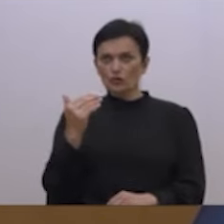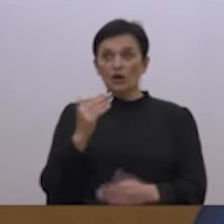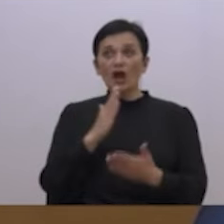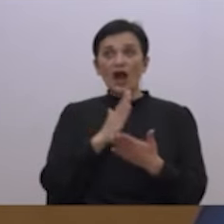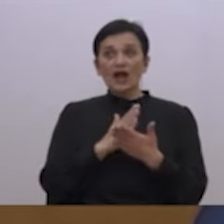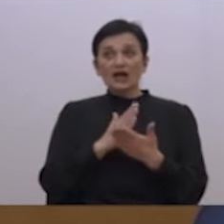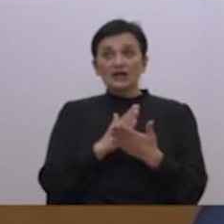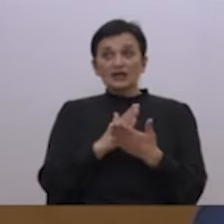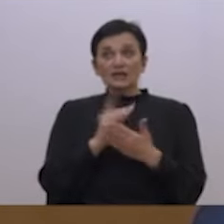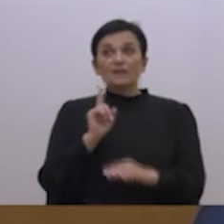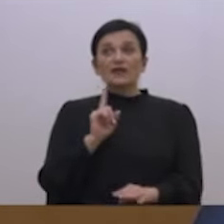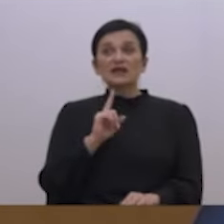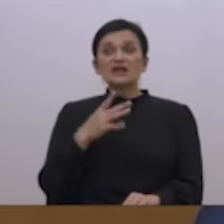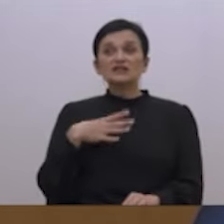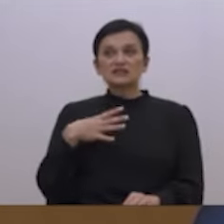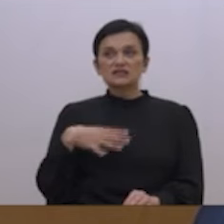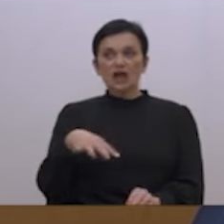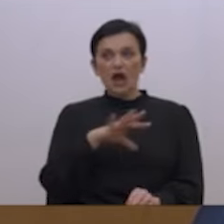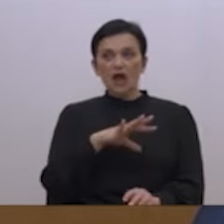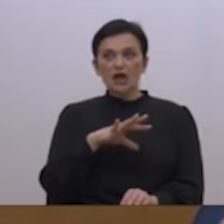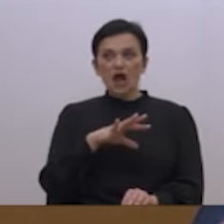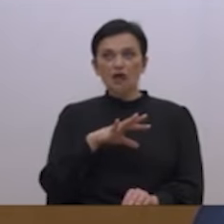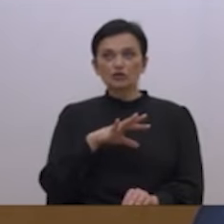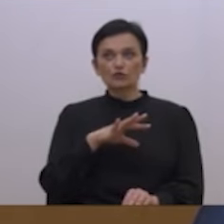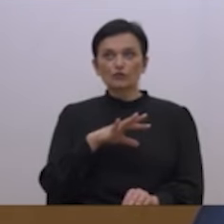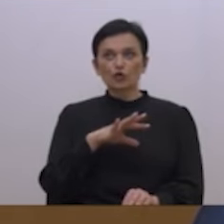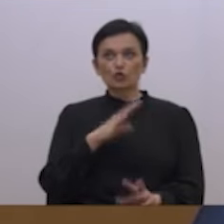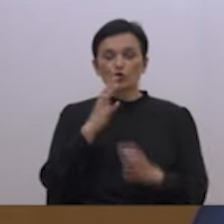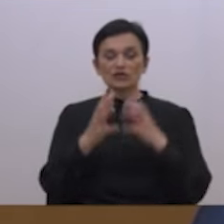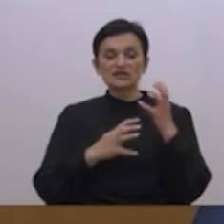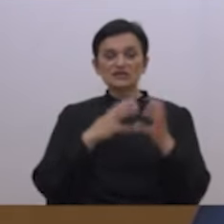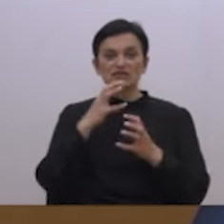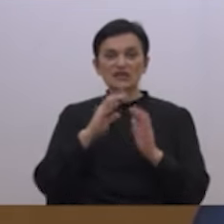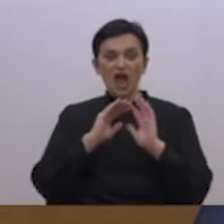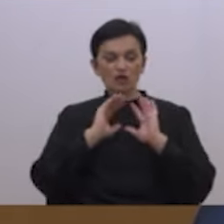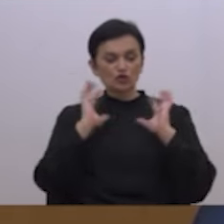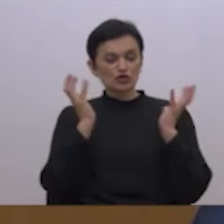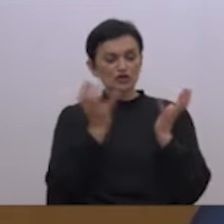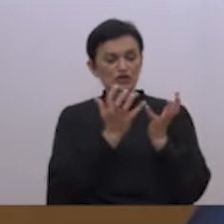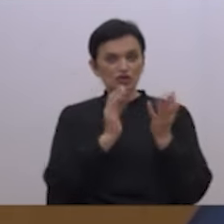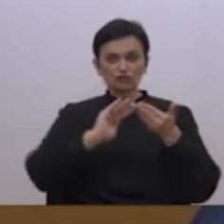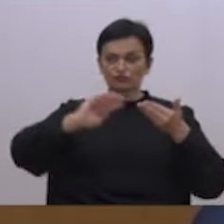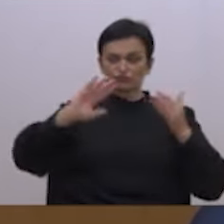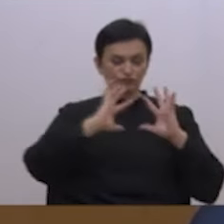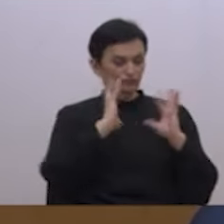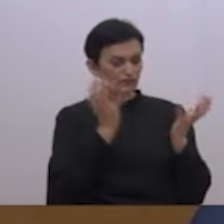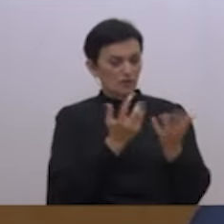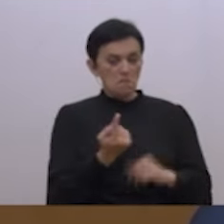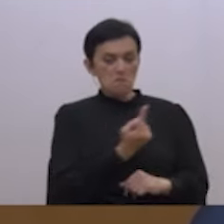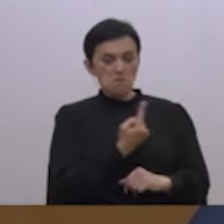ის, რაც საქართველოს მიაქანებს საერთაშორისო იზოლაციისკენ და მარტო